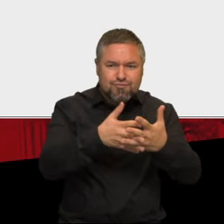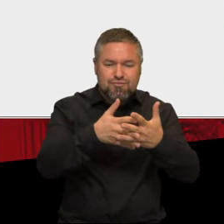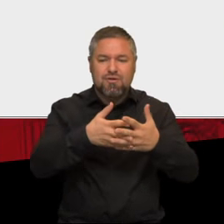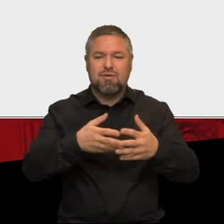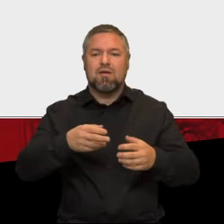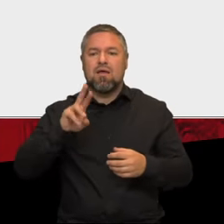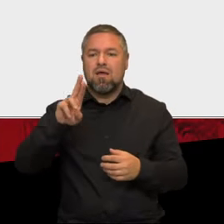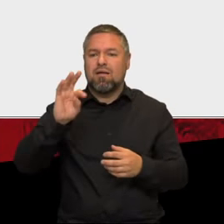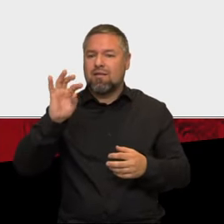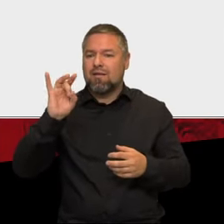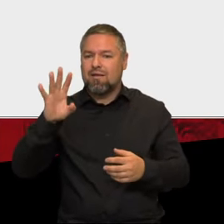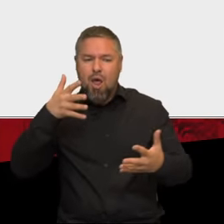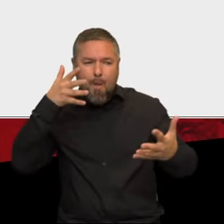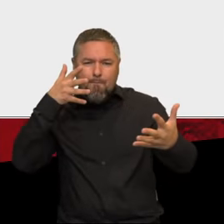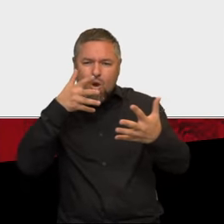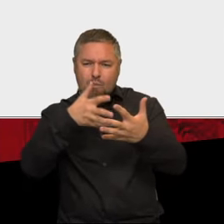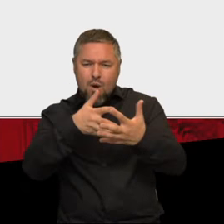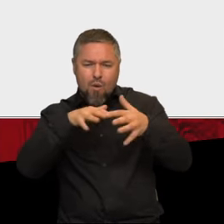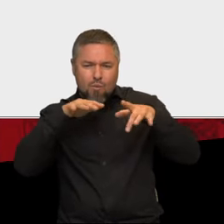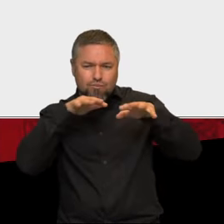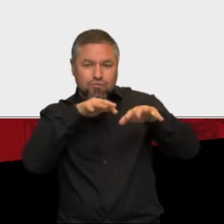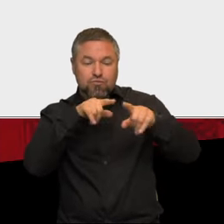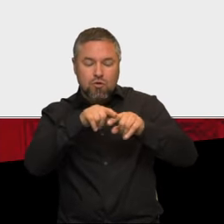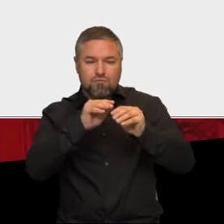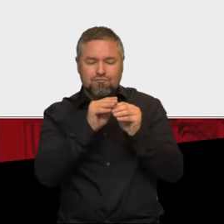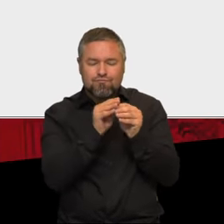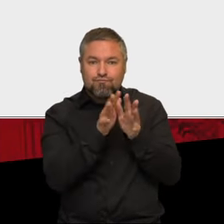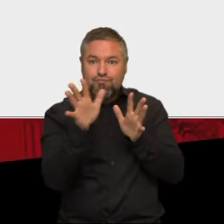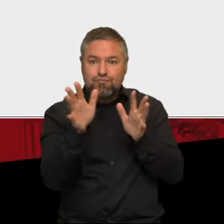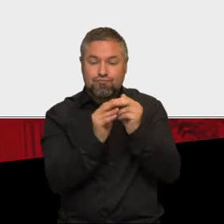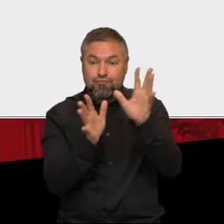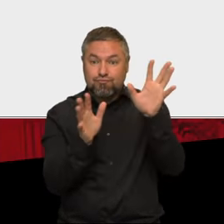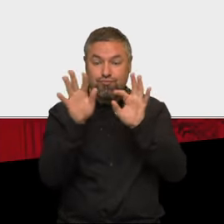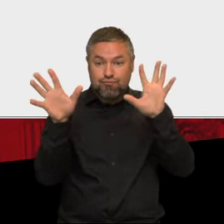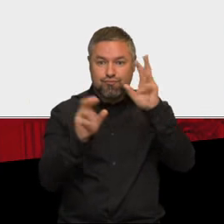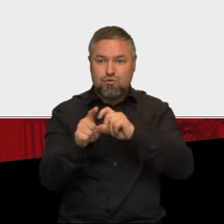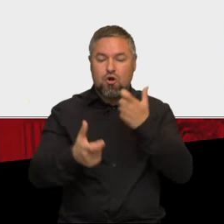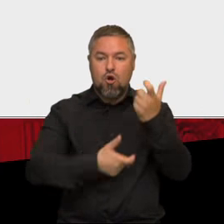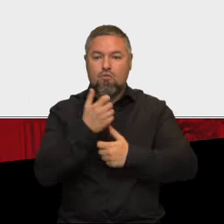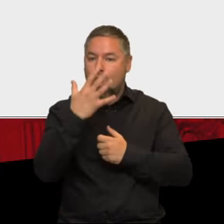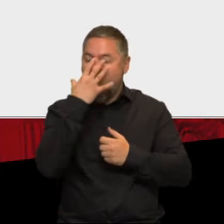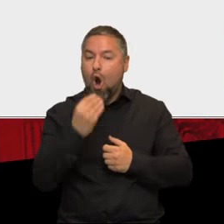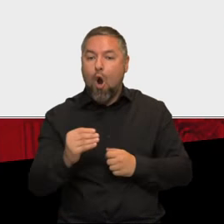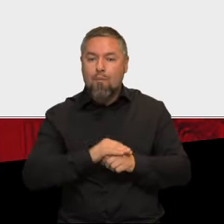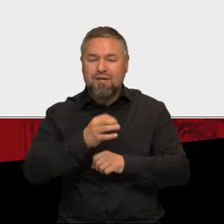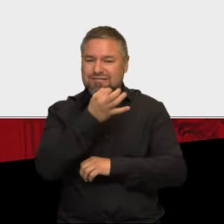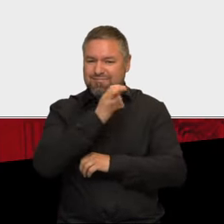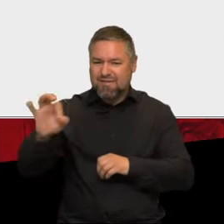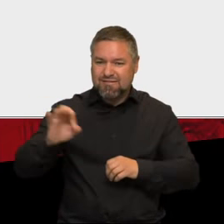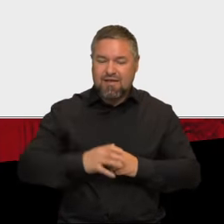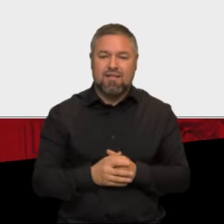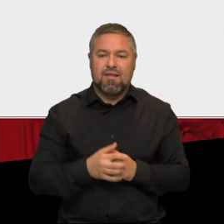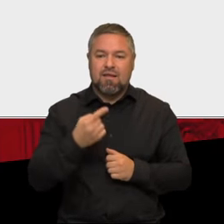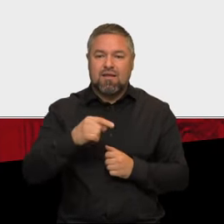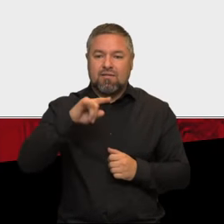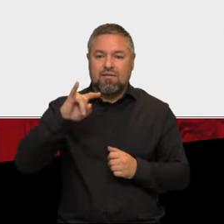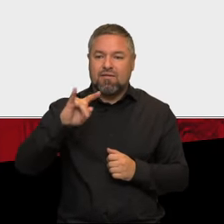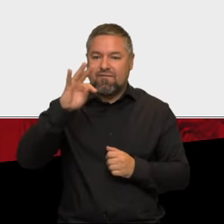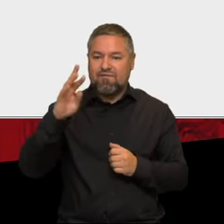promieniowanie rentgenowskie, to one zostanie rozproszone i powstanie w ten sposób obraz dyfrakcyjny.